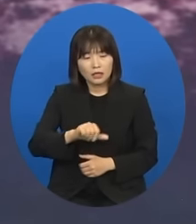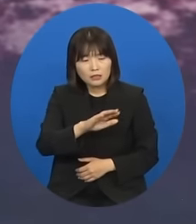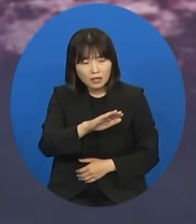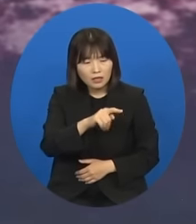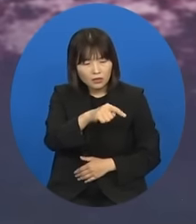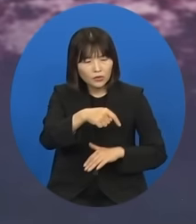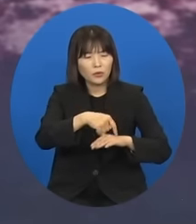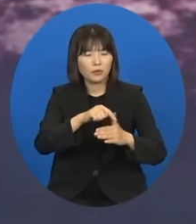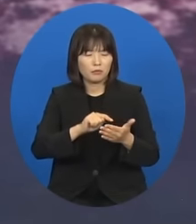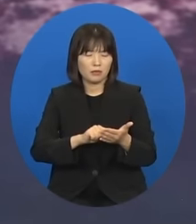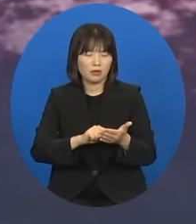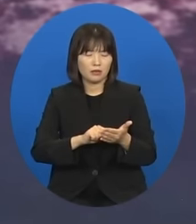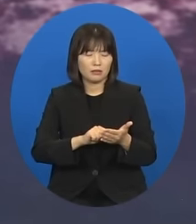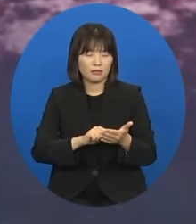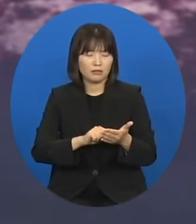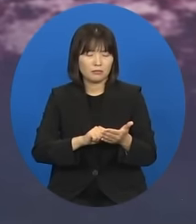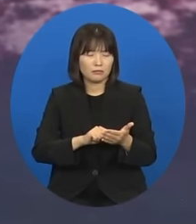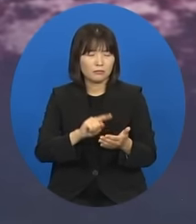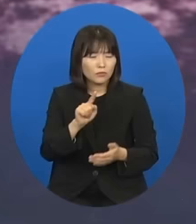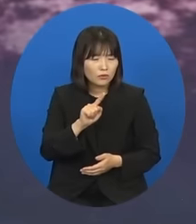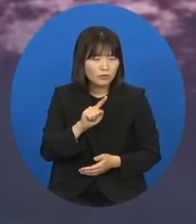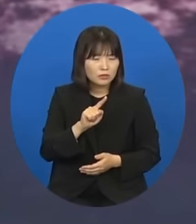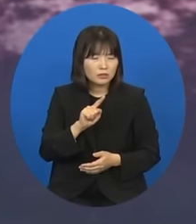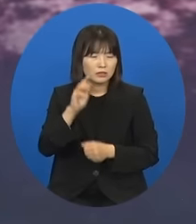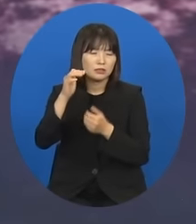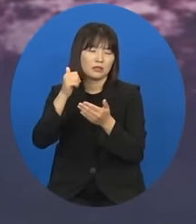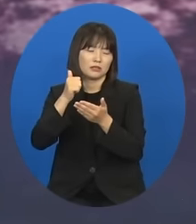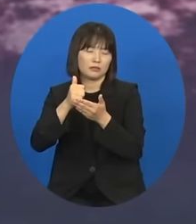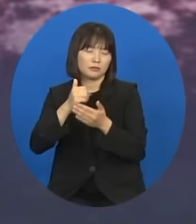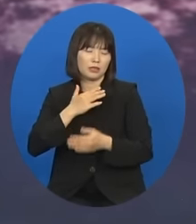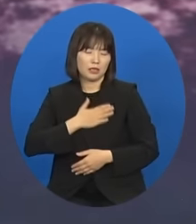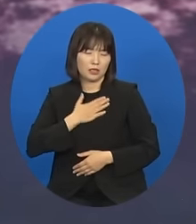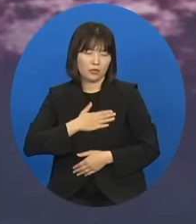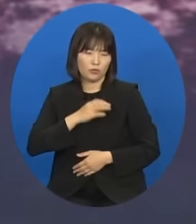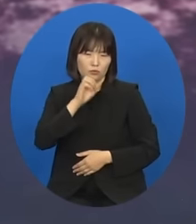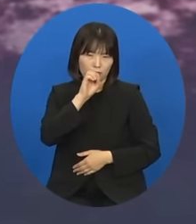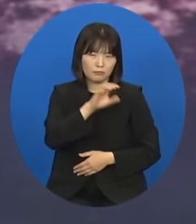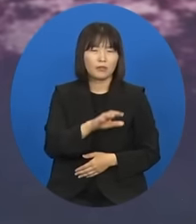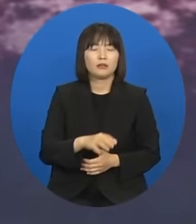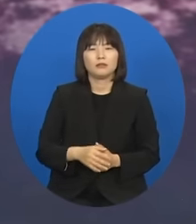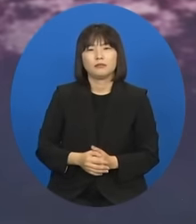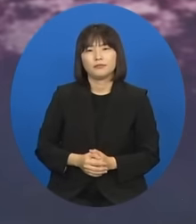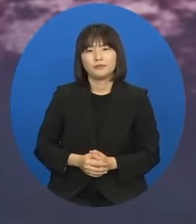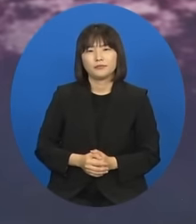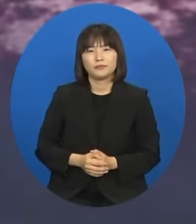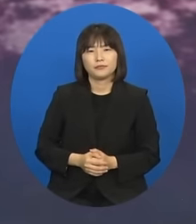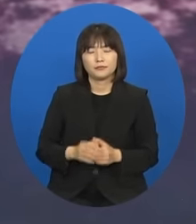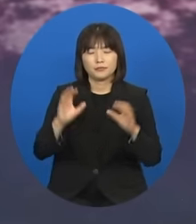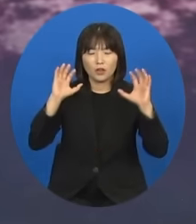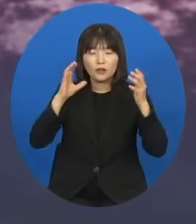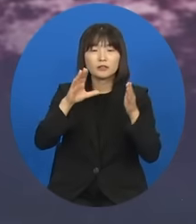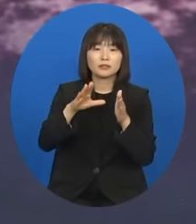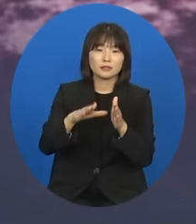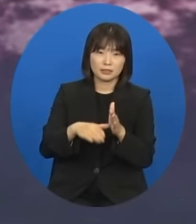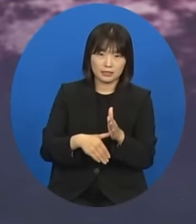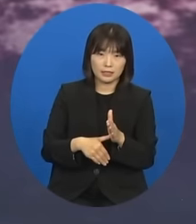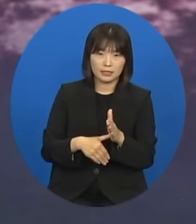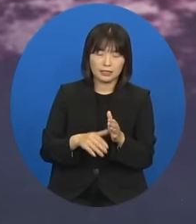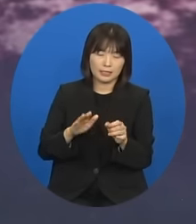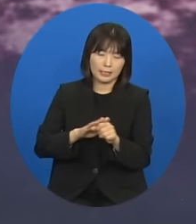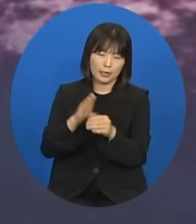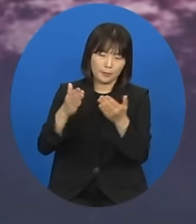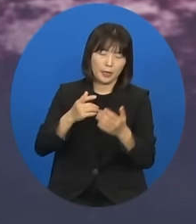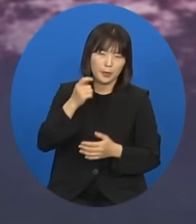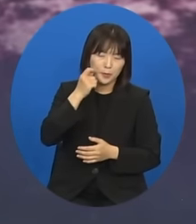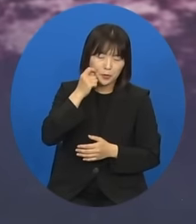네가 어떤 마음으로 했는지 내가 안다라고 하시는 것 같아요 어릴적에 사랑을 받지 못하고